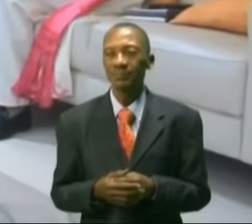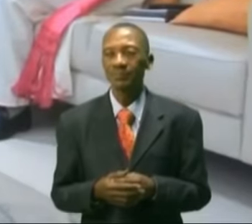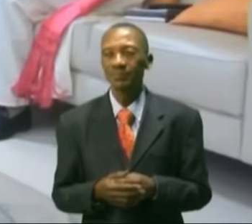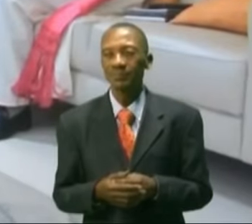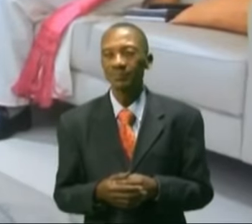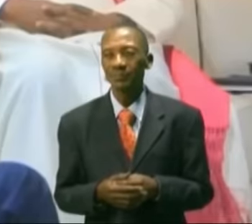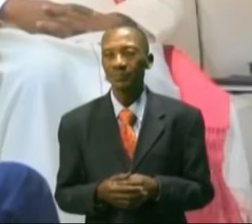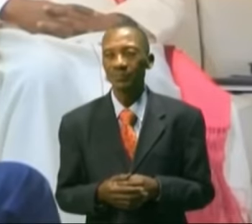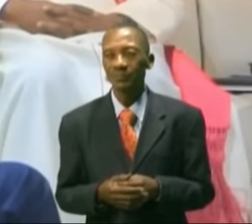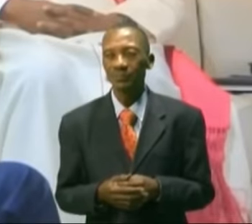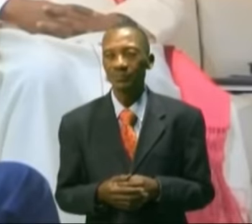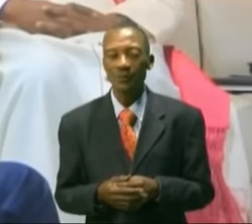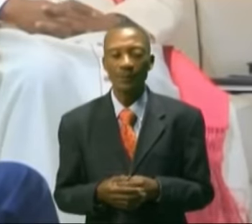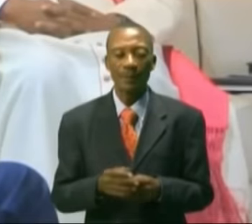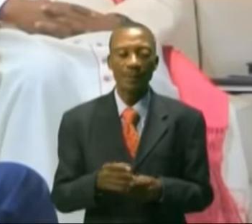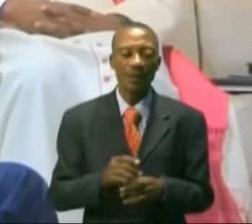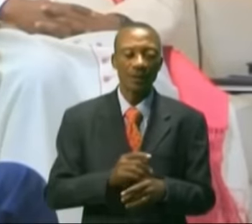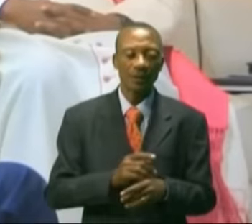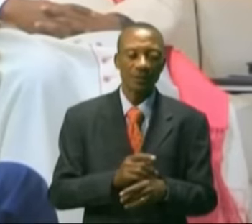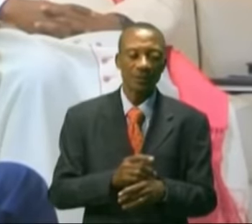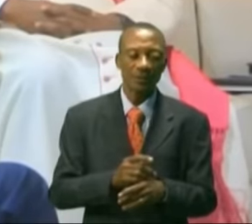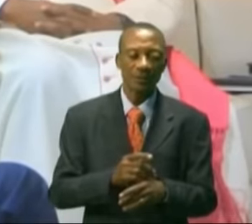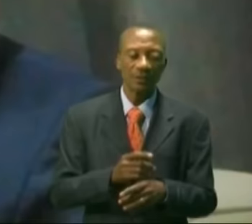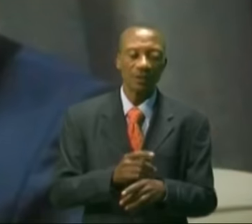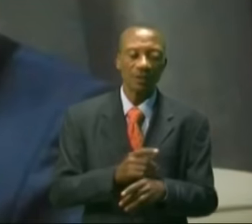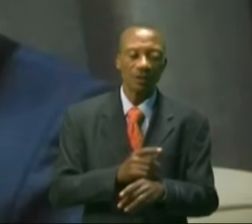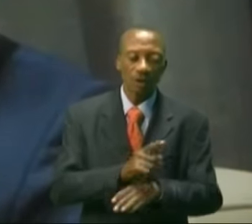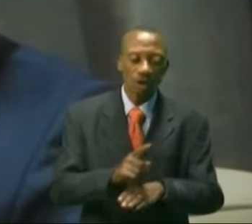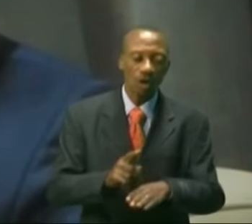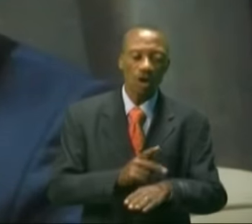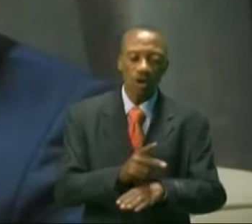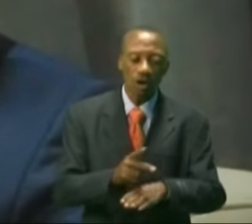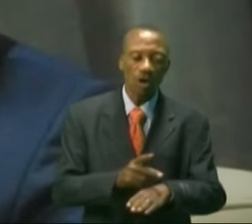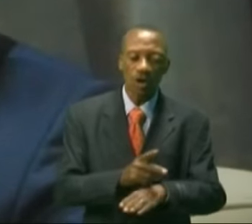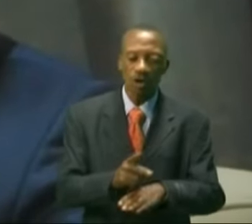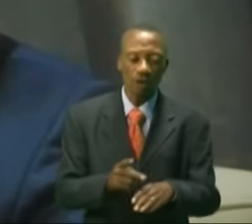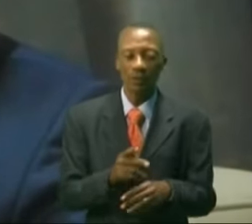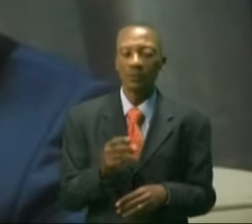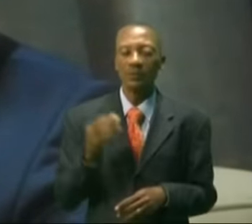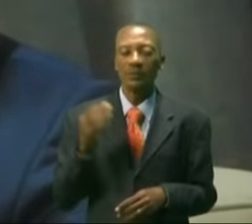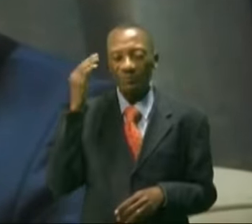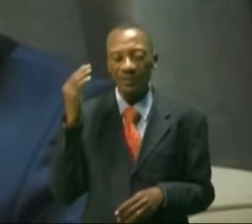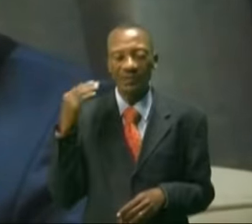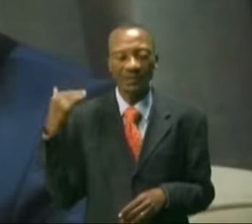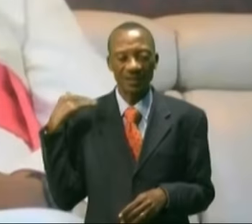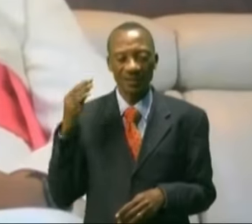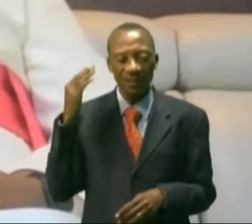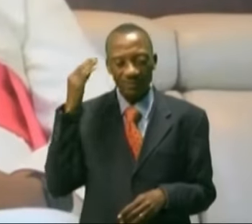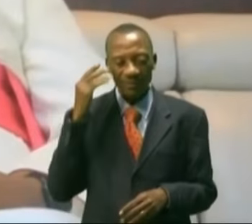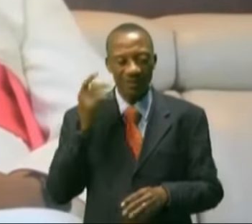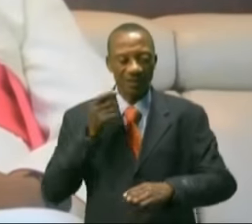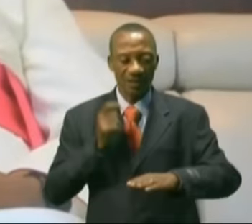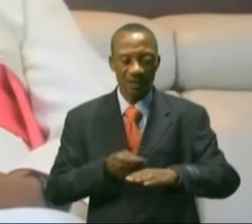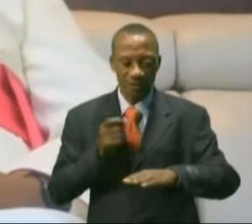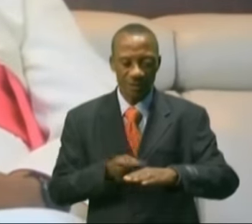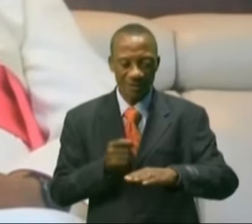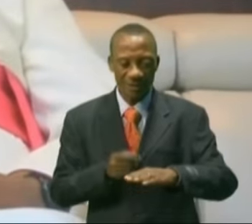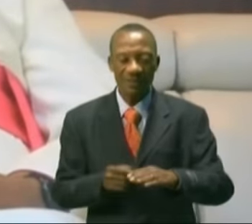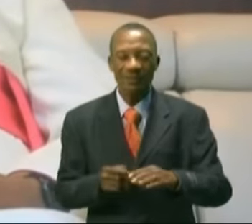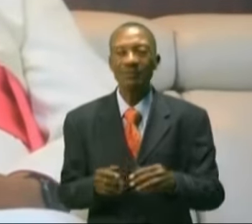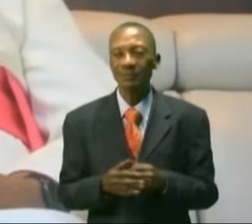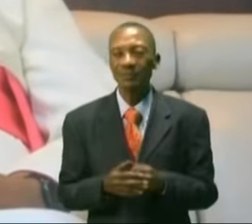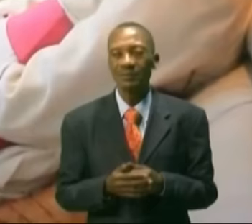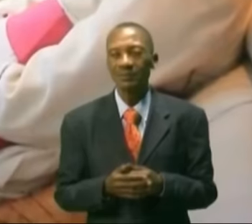Chaque heure, chaque minute compte sur le chrono. Le ministre d'État, ministre de la Justice, Constant Moutamba, tient au respect des